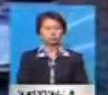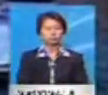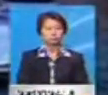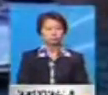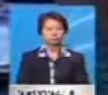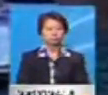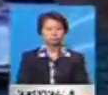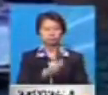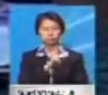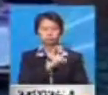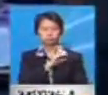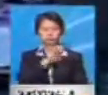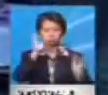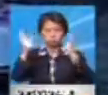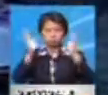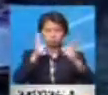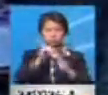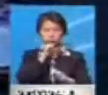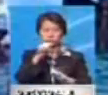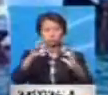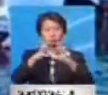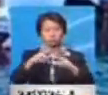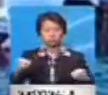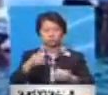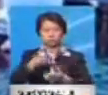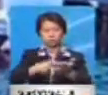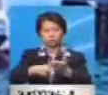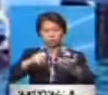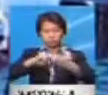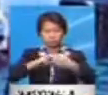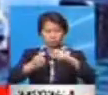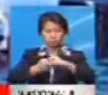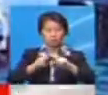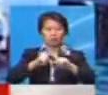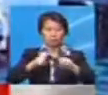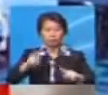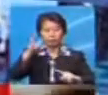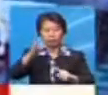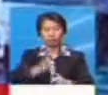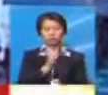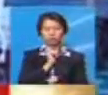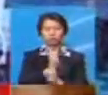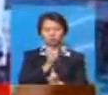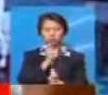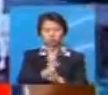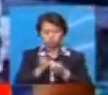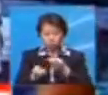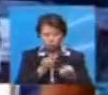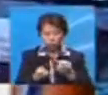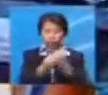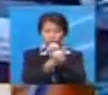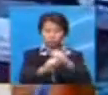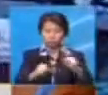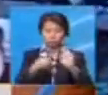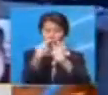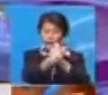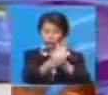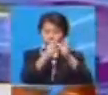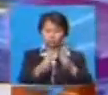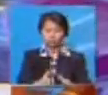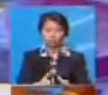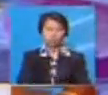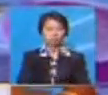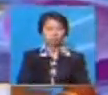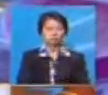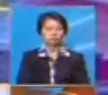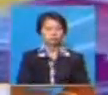Tegas Tan Sri Khalid, tindakan terbabit tidak akan menyelesaikan sebarang masalah. Sebaliknya, ia akan menyungkarkan lagi usaha menyelamat mangsa.